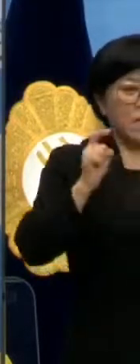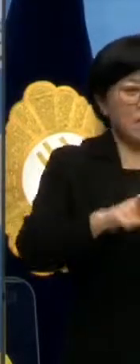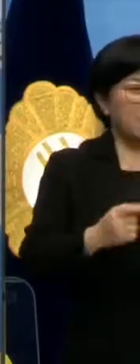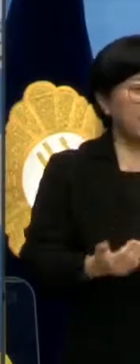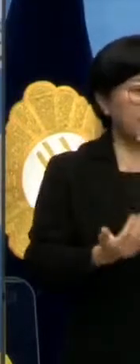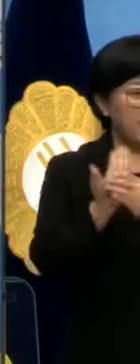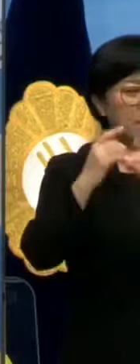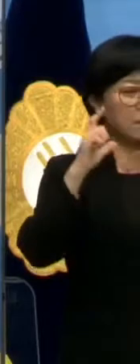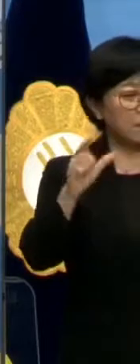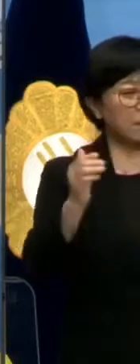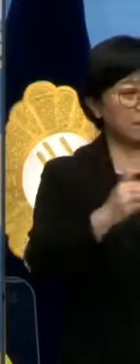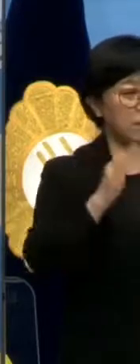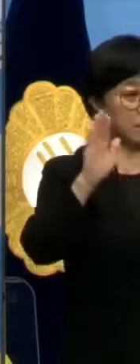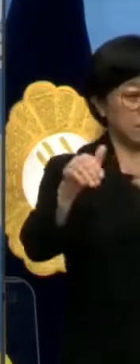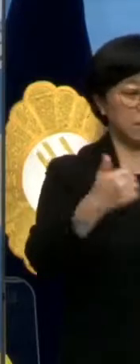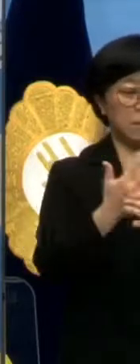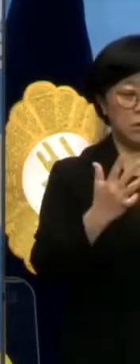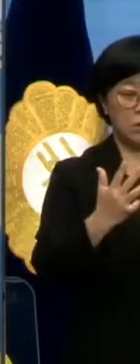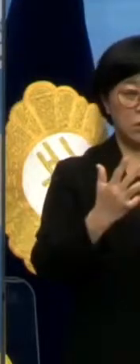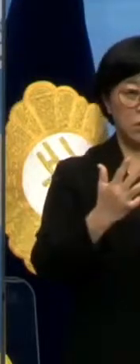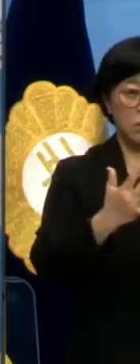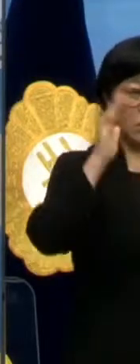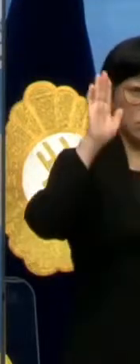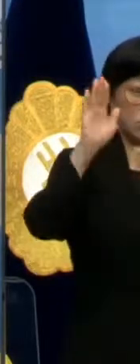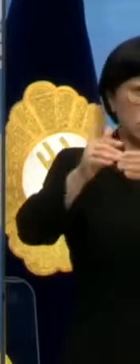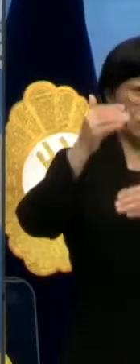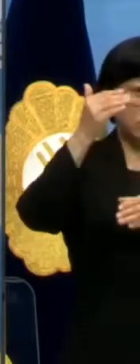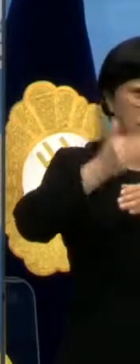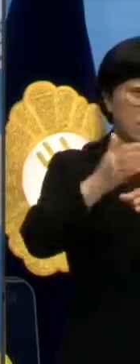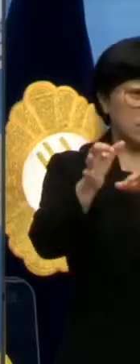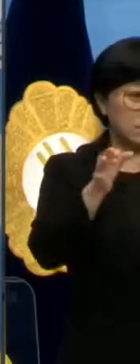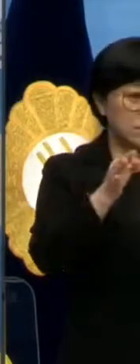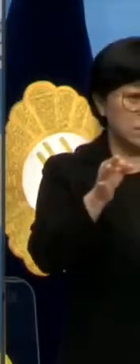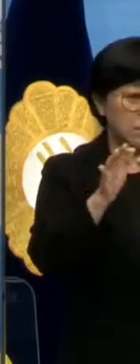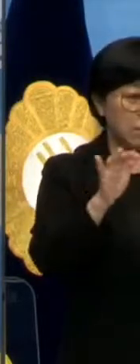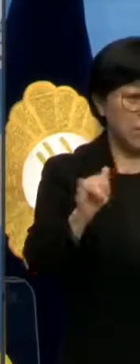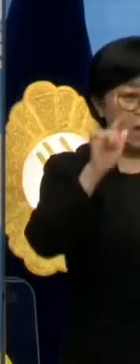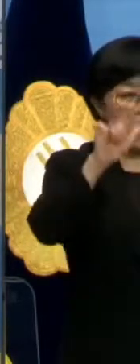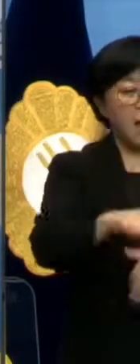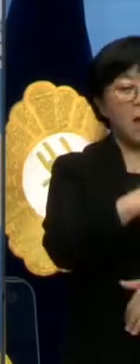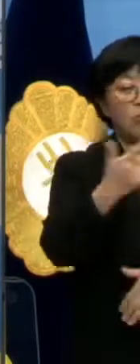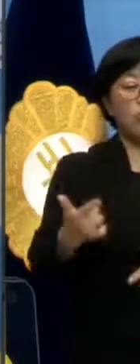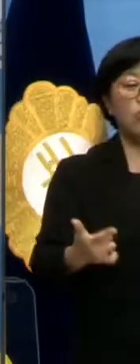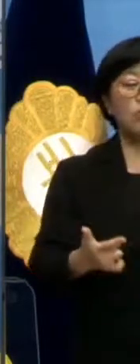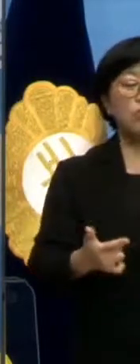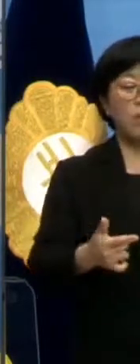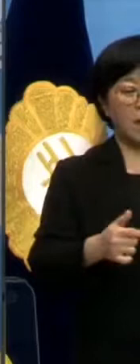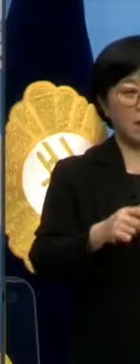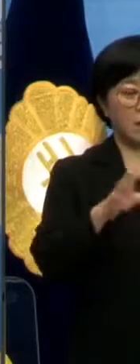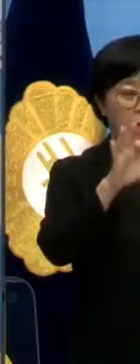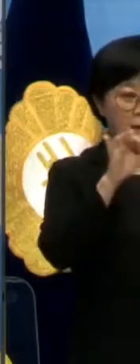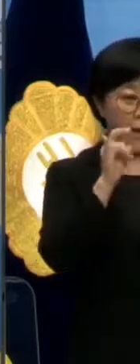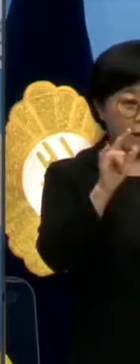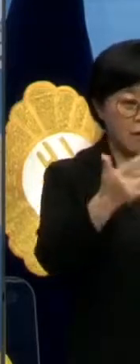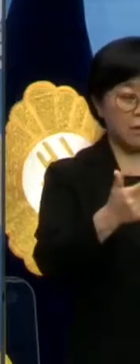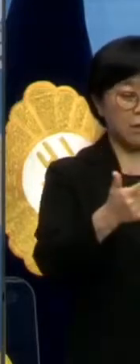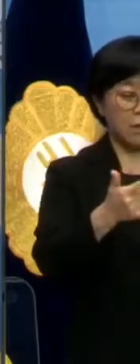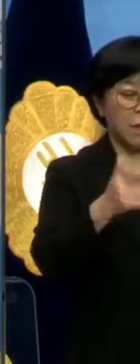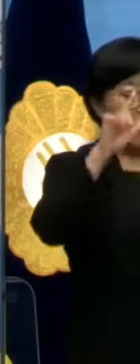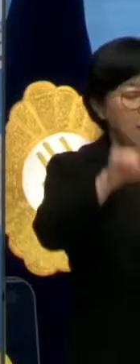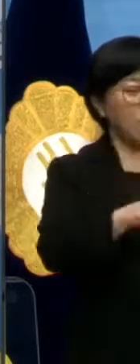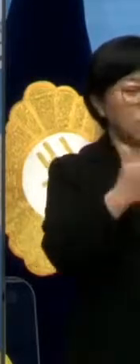긴급사태를 선포하며 8시 이후 문을 닫는 음식점 등에 하루 6만 엔, 우리 돈으로 63만